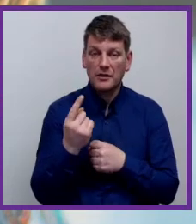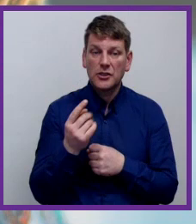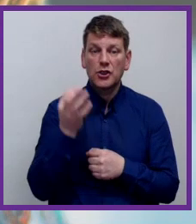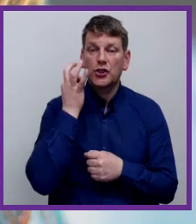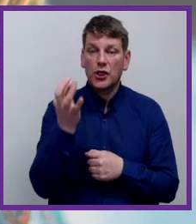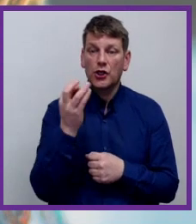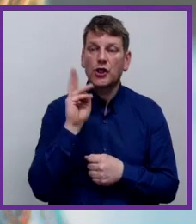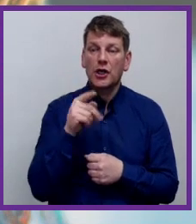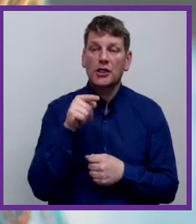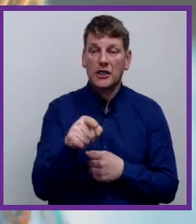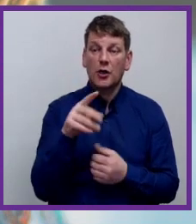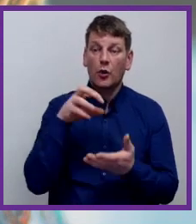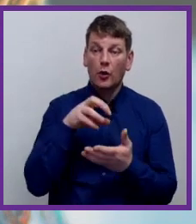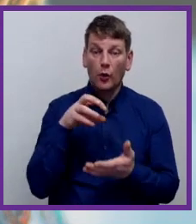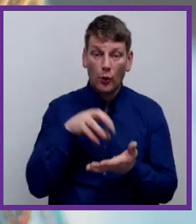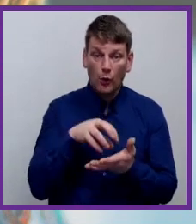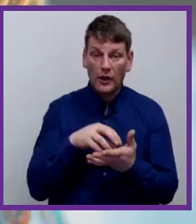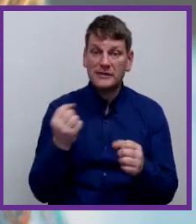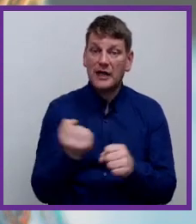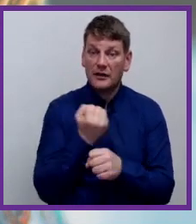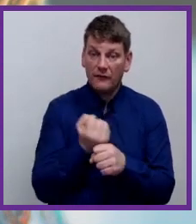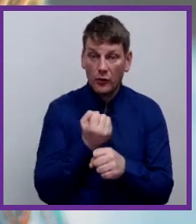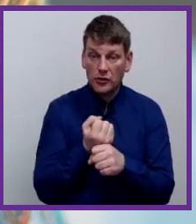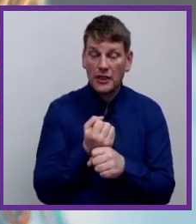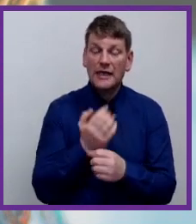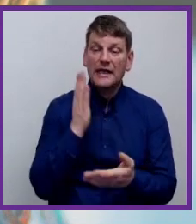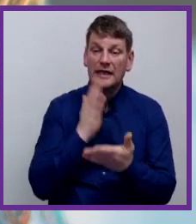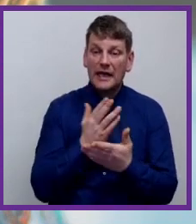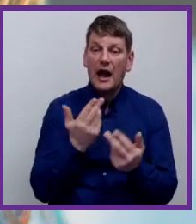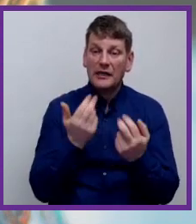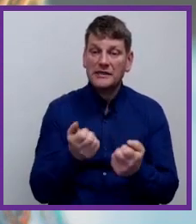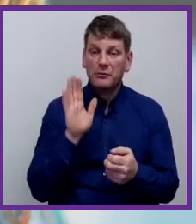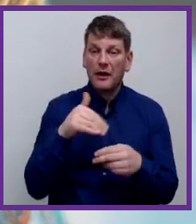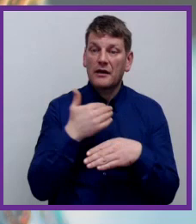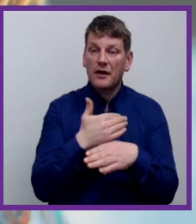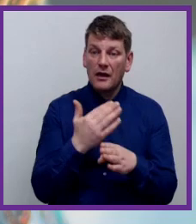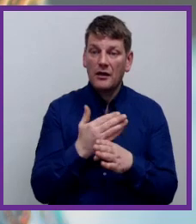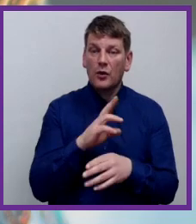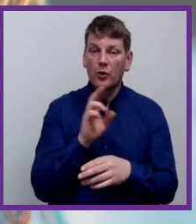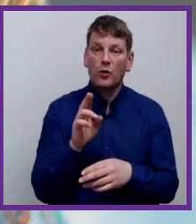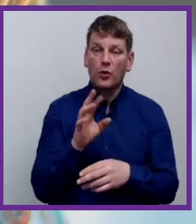tieši, ka šī kūkas darba gatavošana tika atzīta par daļu no